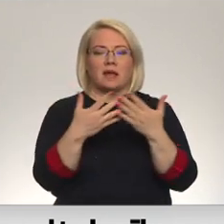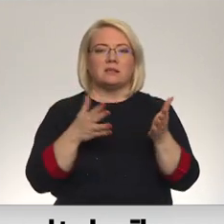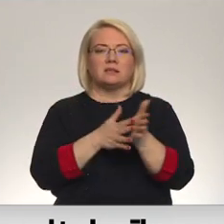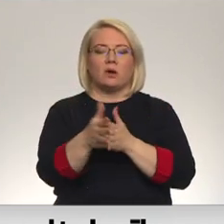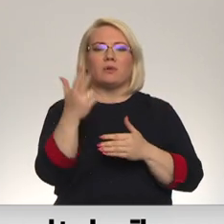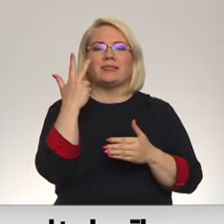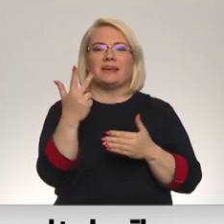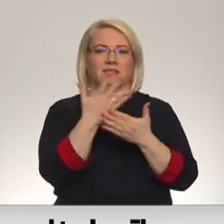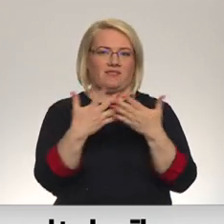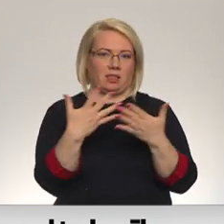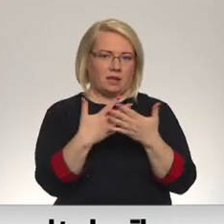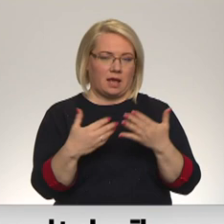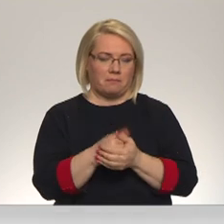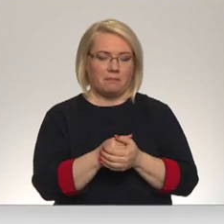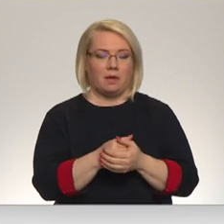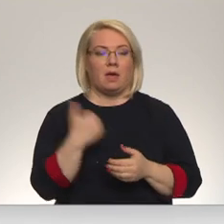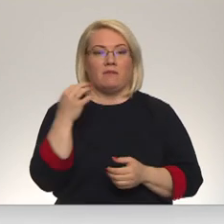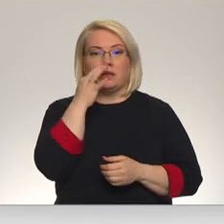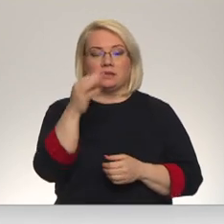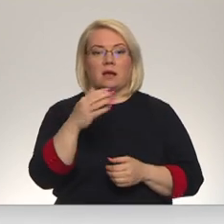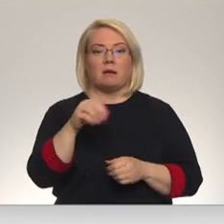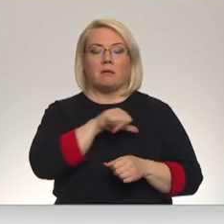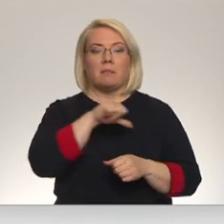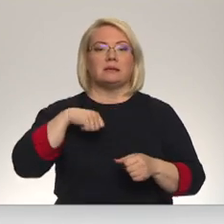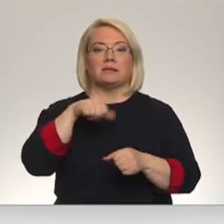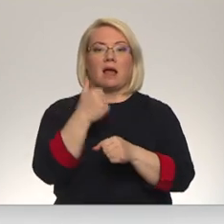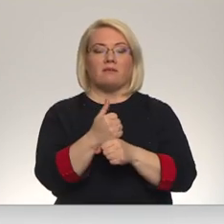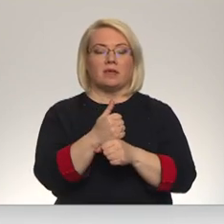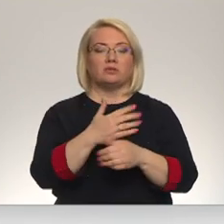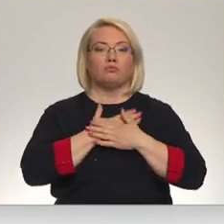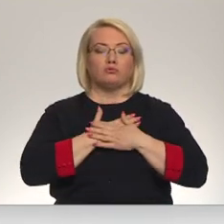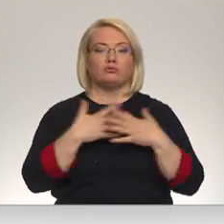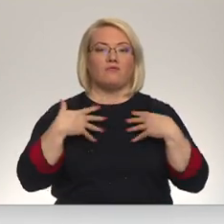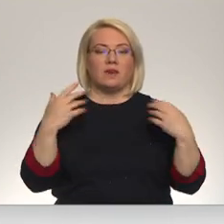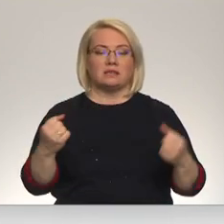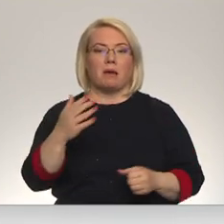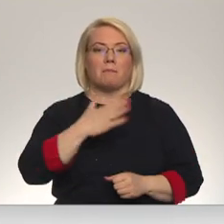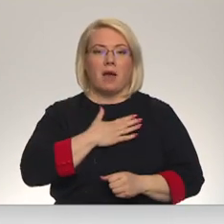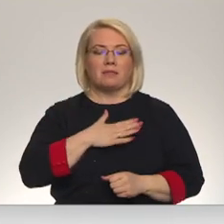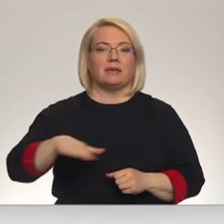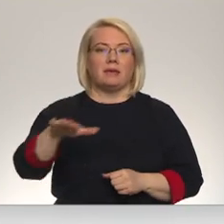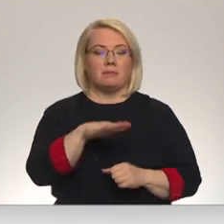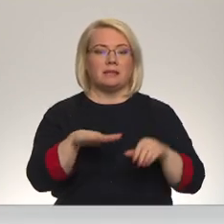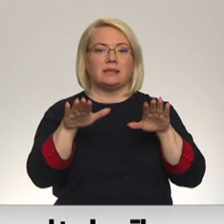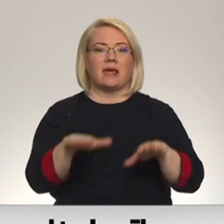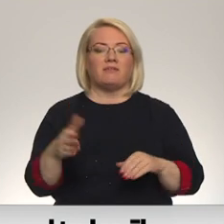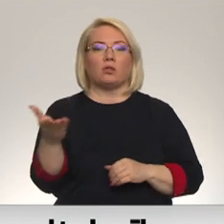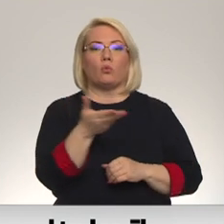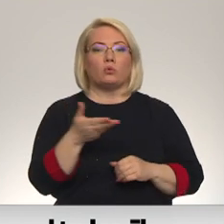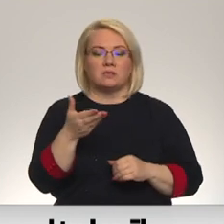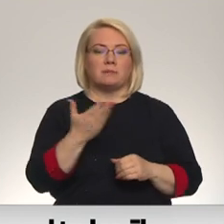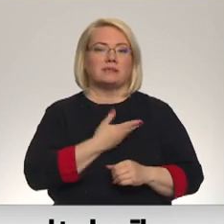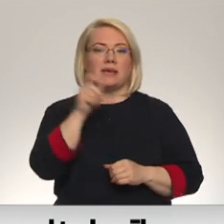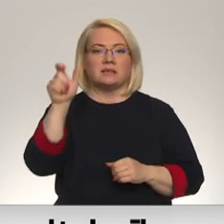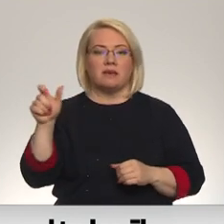3 filtriem. Tas galvenais ir mūsu veselība. Manas ģimenes Dienvidu Kurzemes novada iedzīvotāju